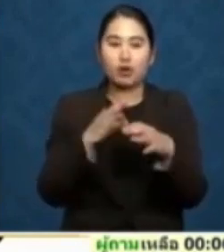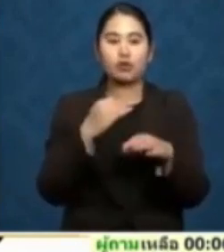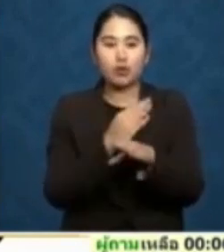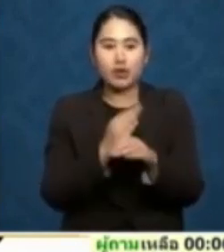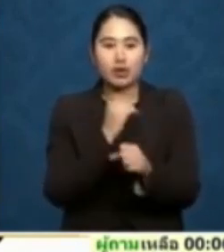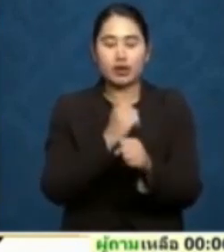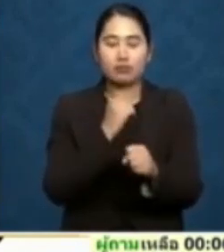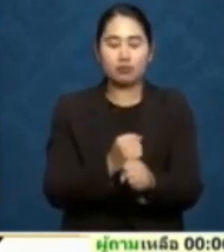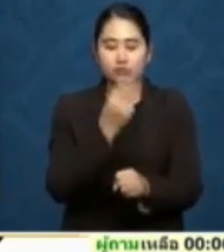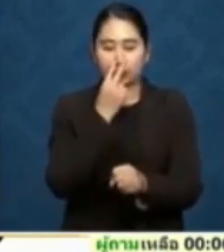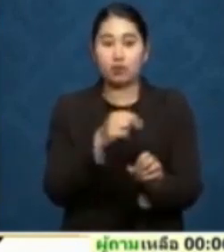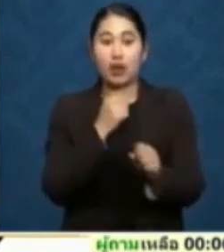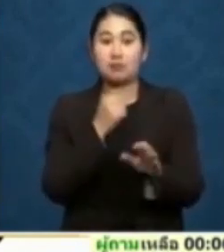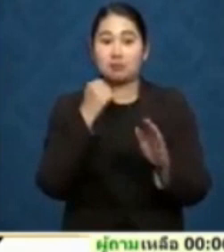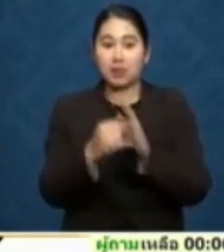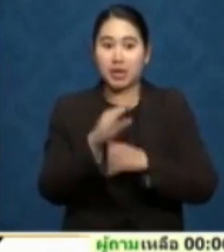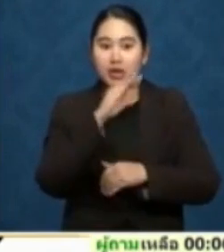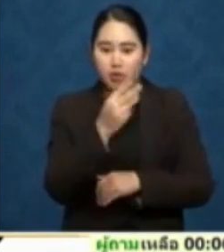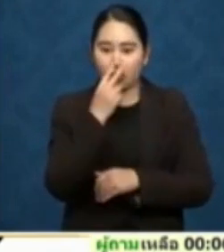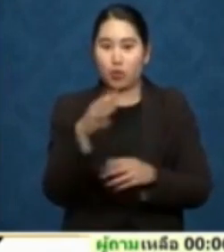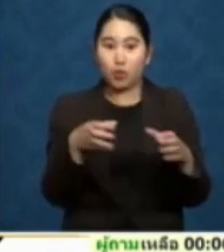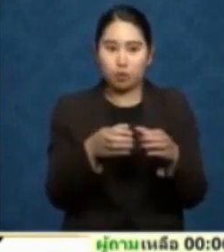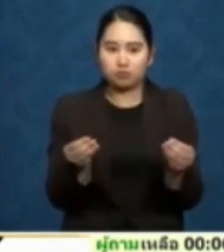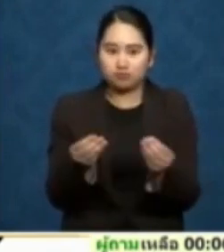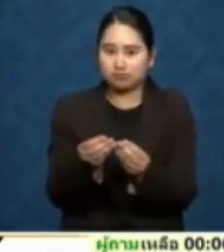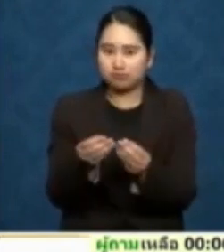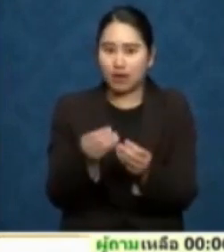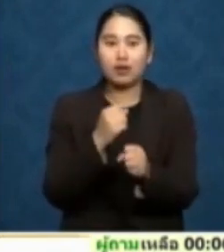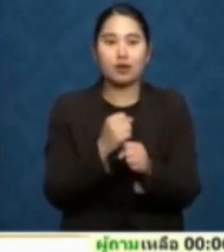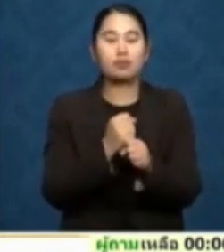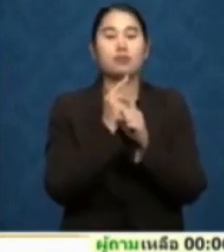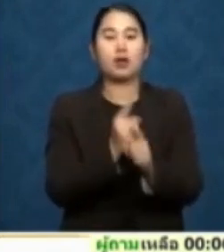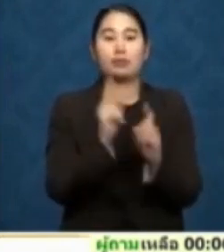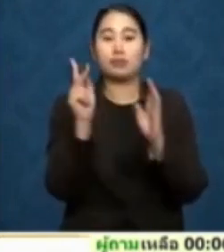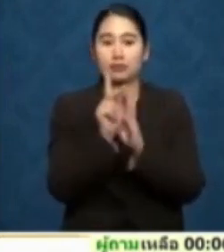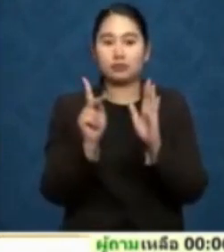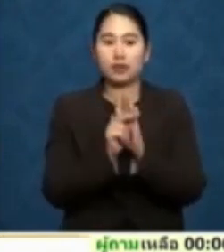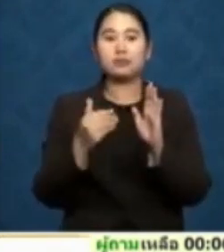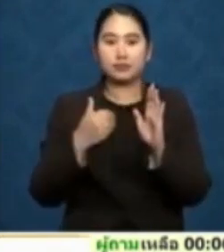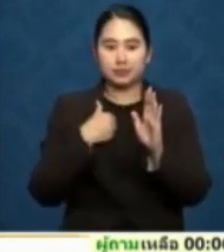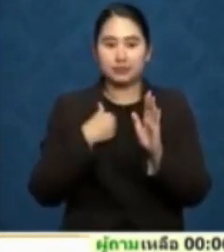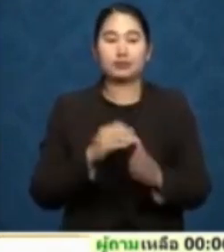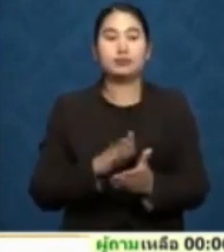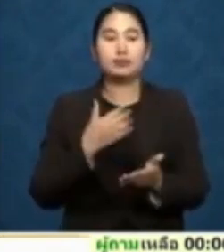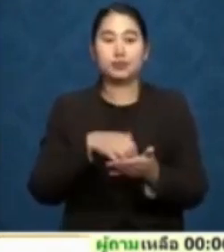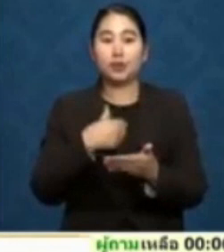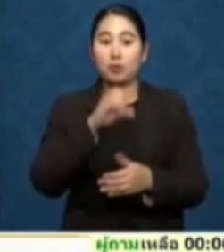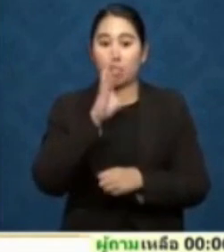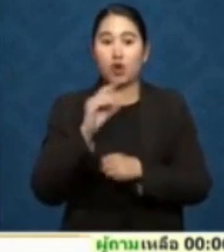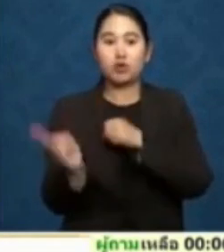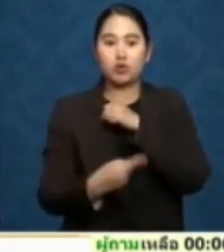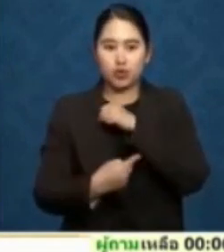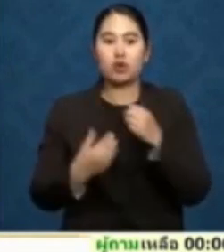ากพบว่าเป็นนอมินีก็จะดำเนินการตามกฎหมายนะครับการนอมินีนี้มีโทษนะครับจ